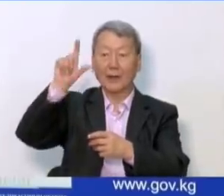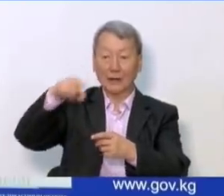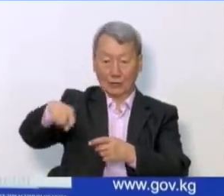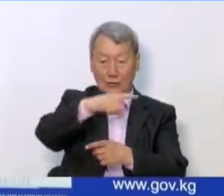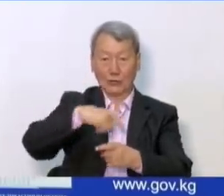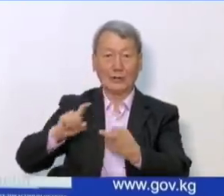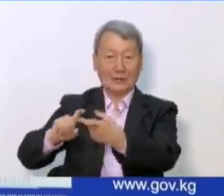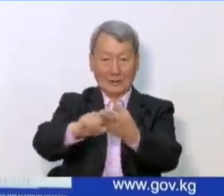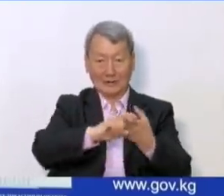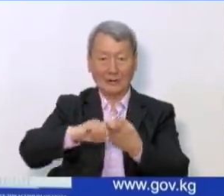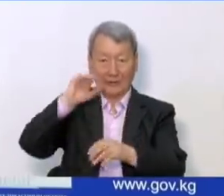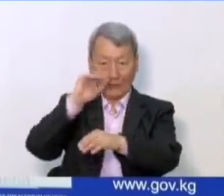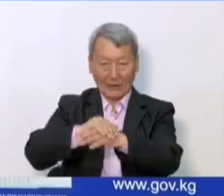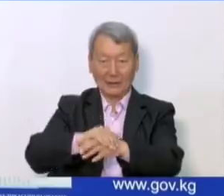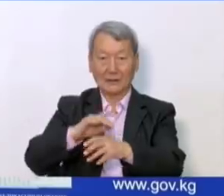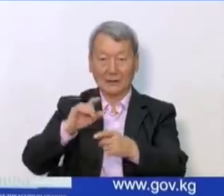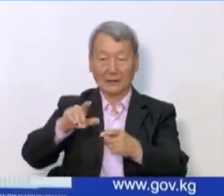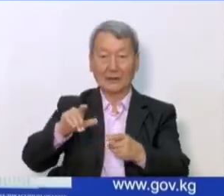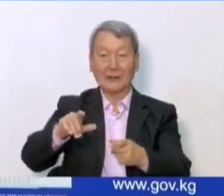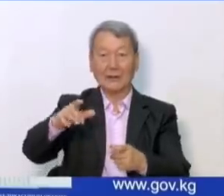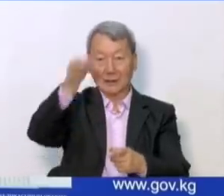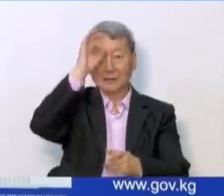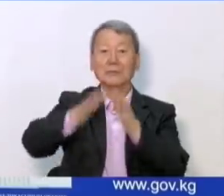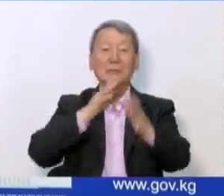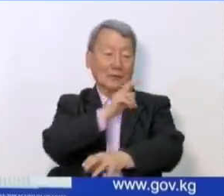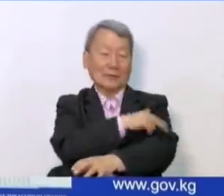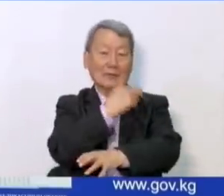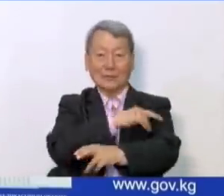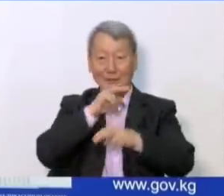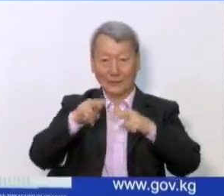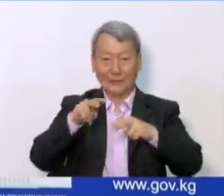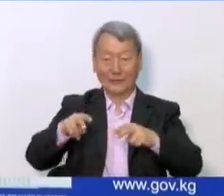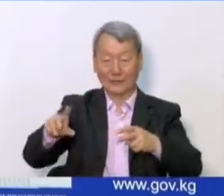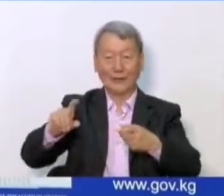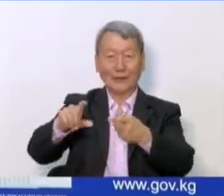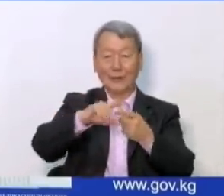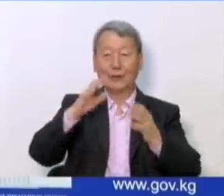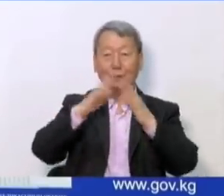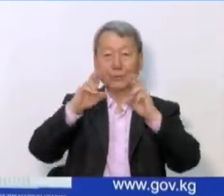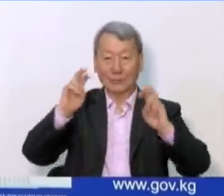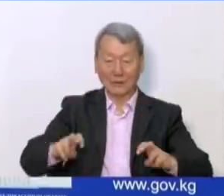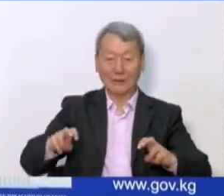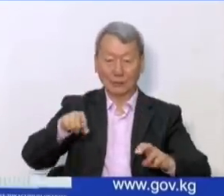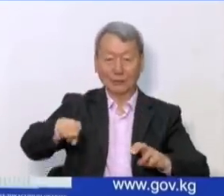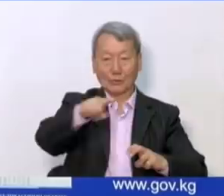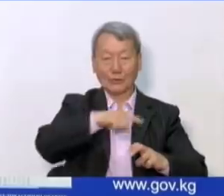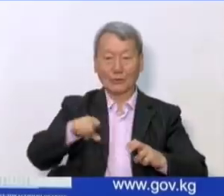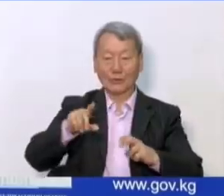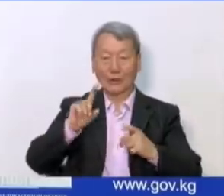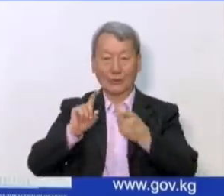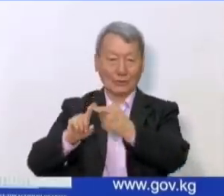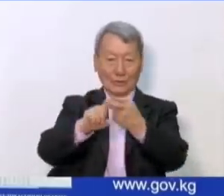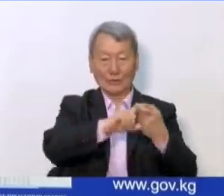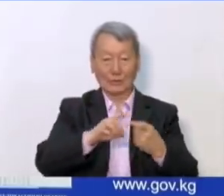арасынан табылып шығып отады. Бізді медициналық көзімелді тұрған үй карантин шарттарында қармалып отқан